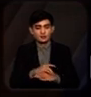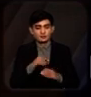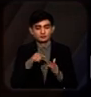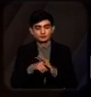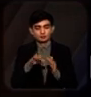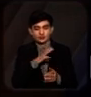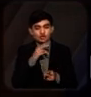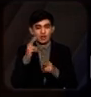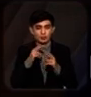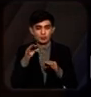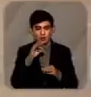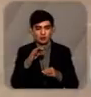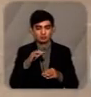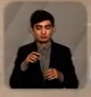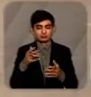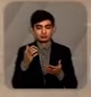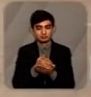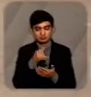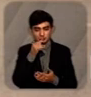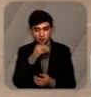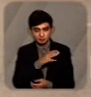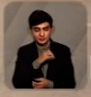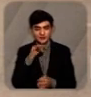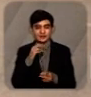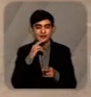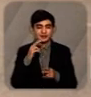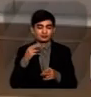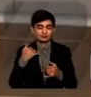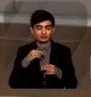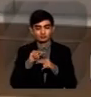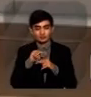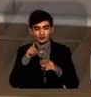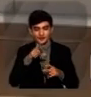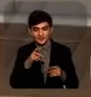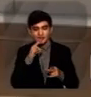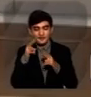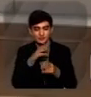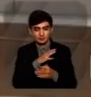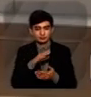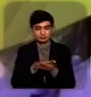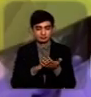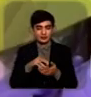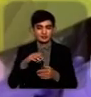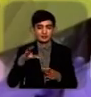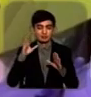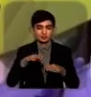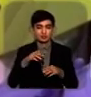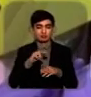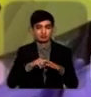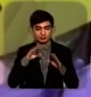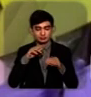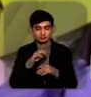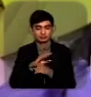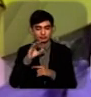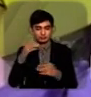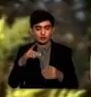указанные в жалобе, не подтвердились. Заявление от педагога поступило и в департамент агентства по противодействию коррупции, но там пока